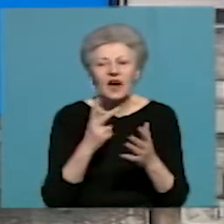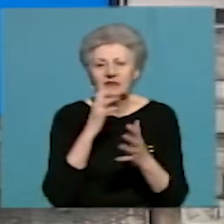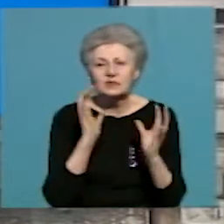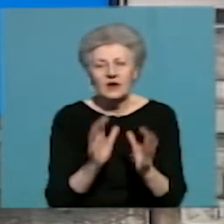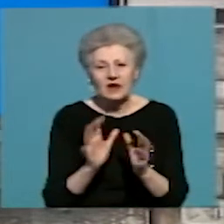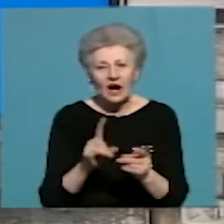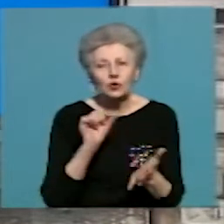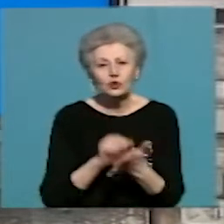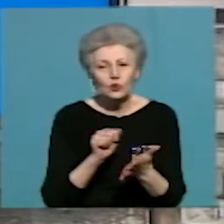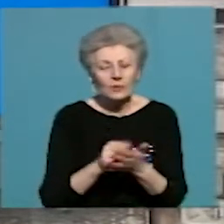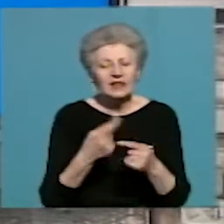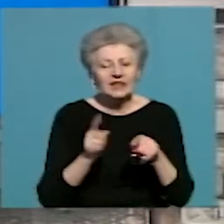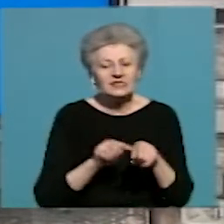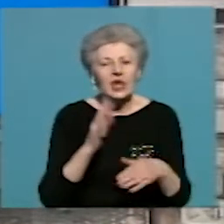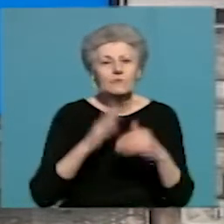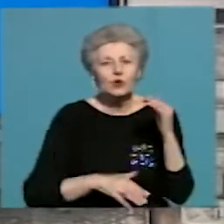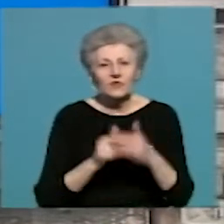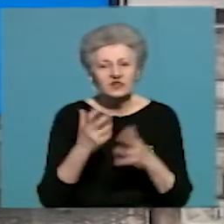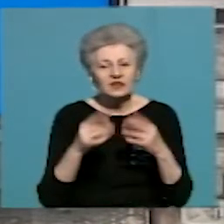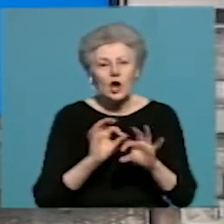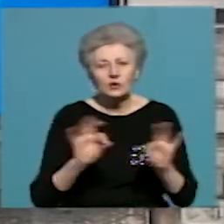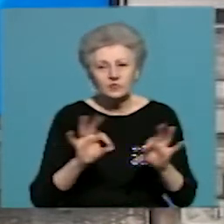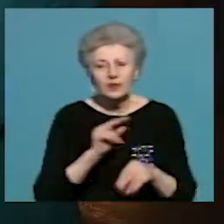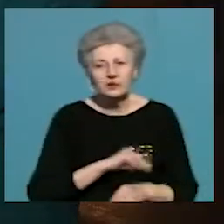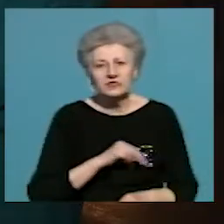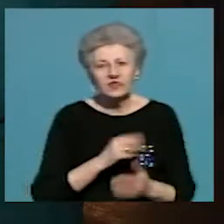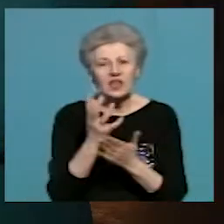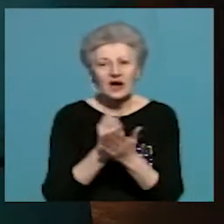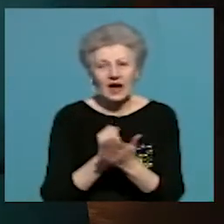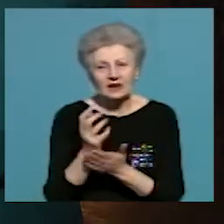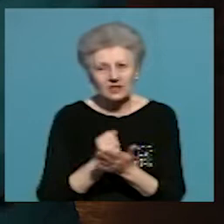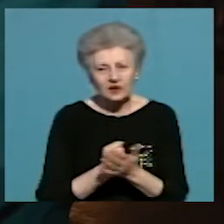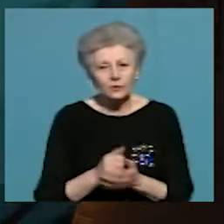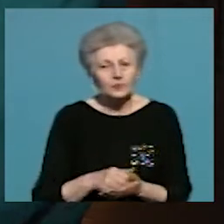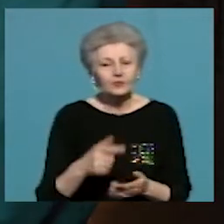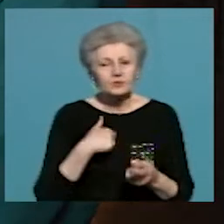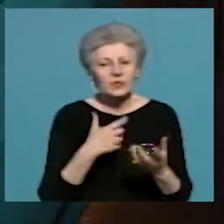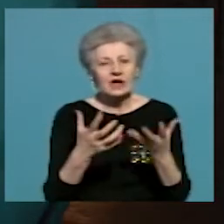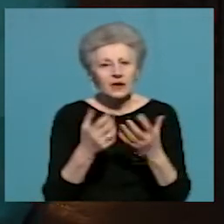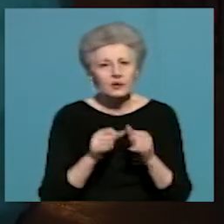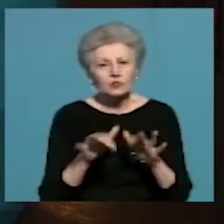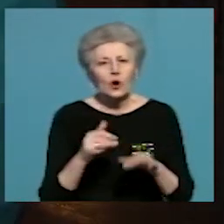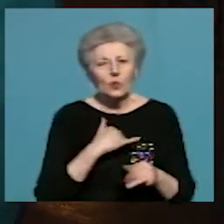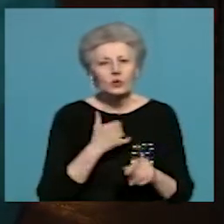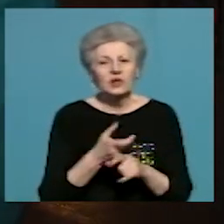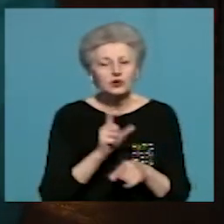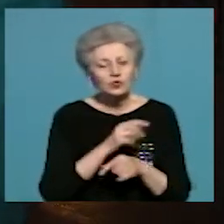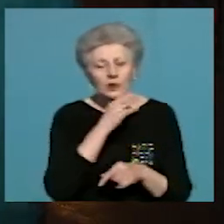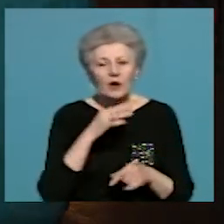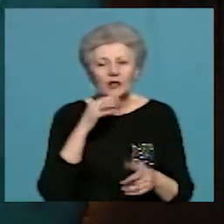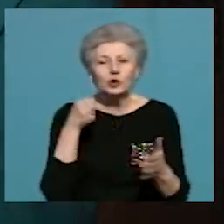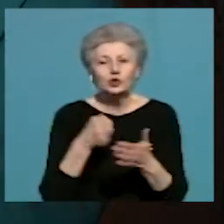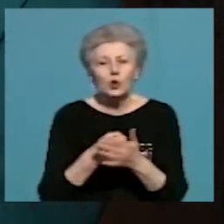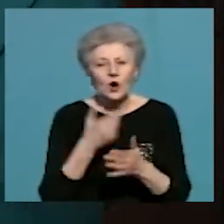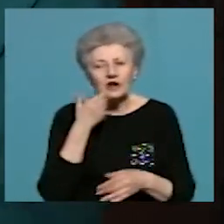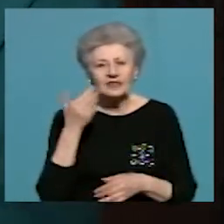нам у свій професійний день, розповіли працівники архіву. Беру я цю справу. У нас дуже багато до радянського періоду